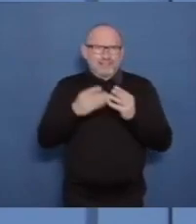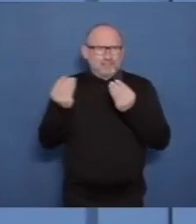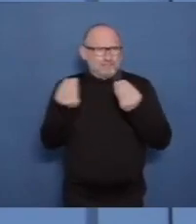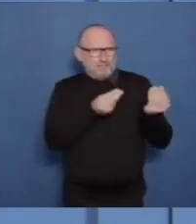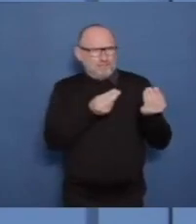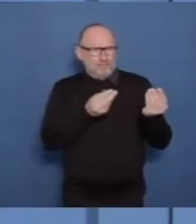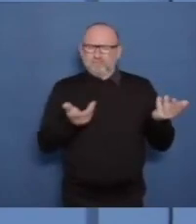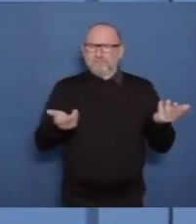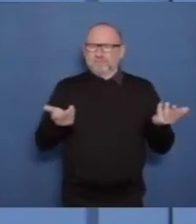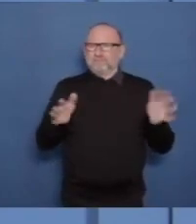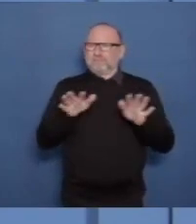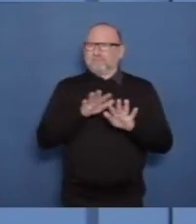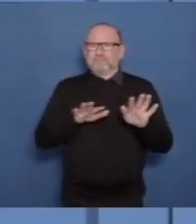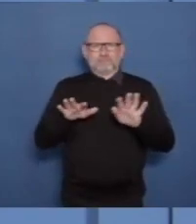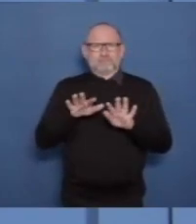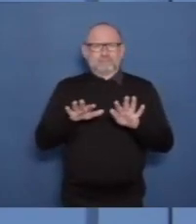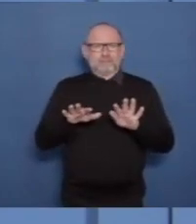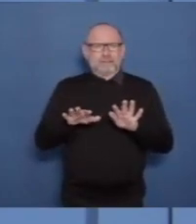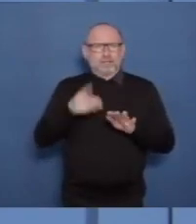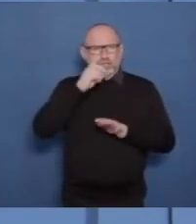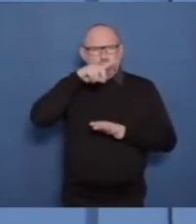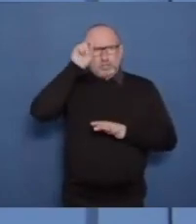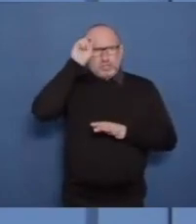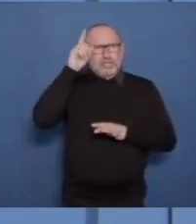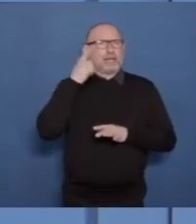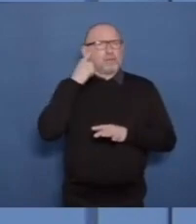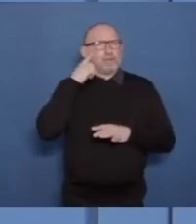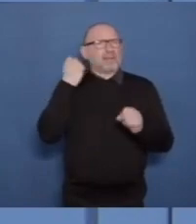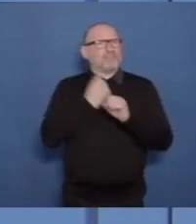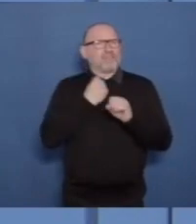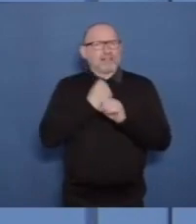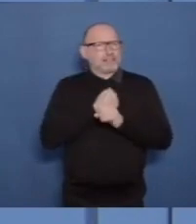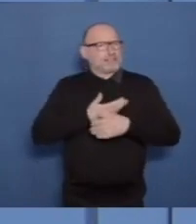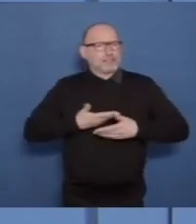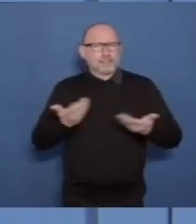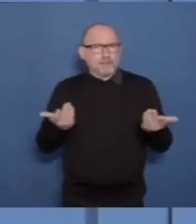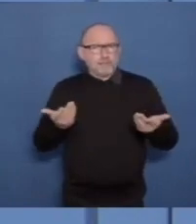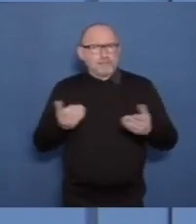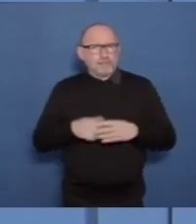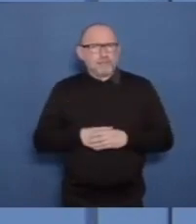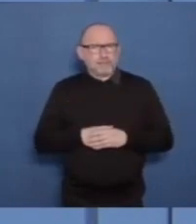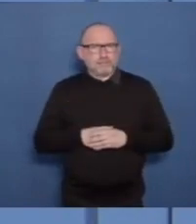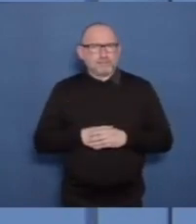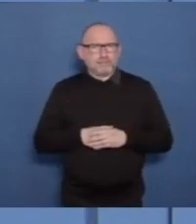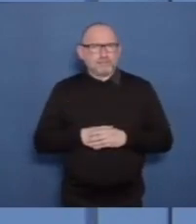Ehrlich gesagt, also das, was wir zurzeit machen, ist zu versuchen, dass wir